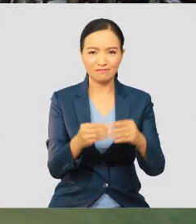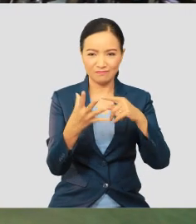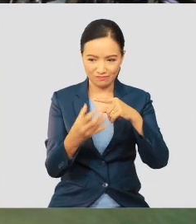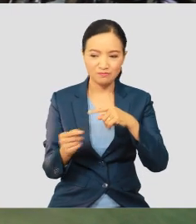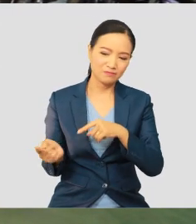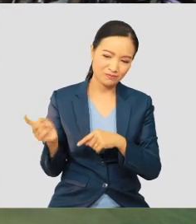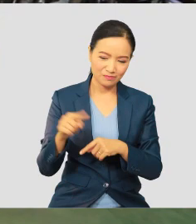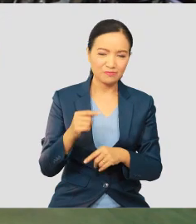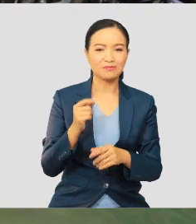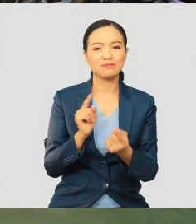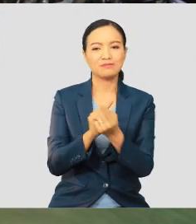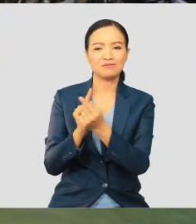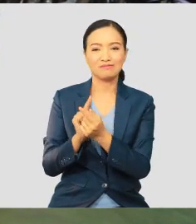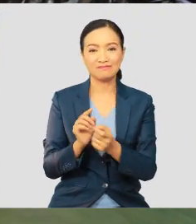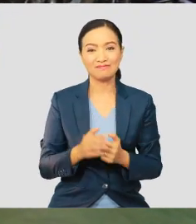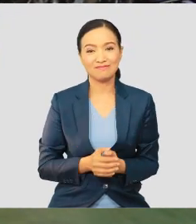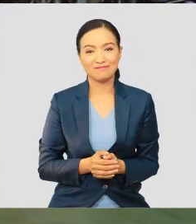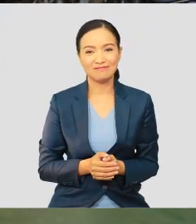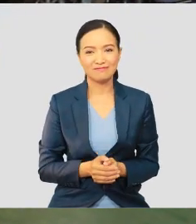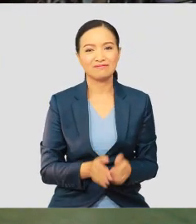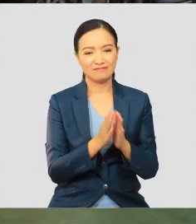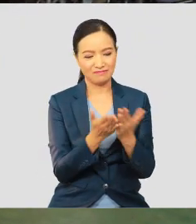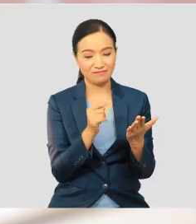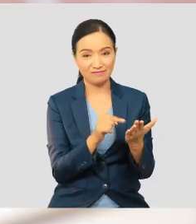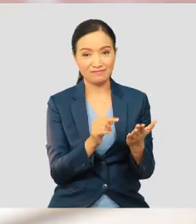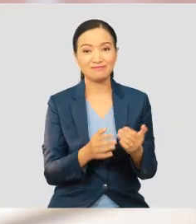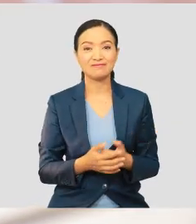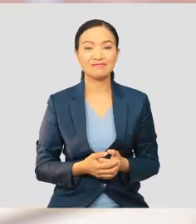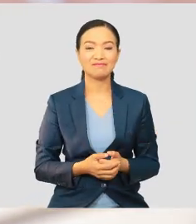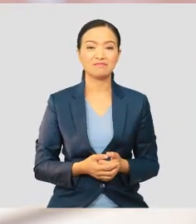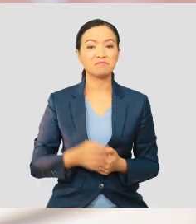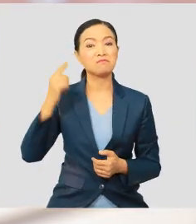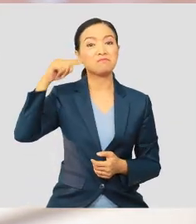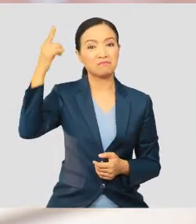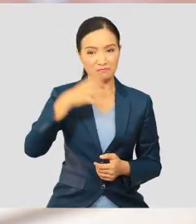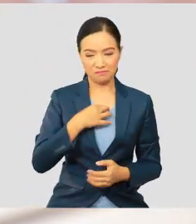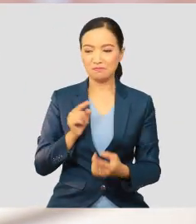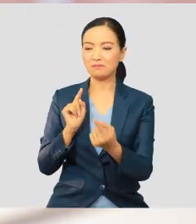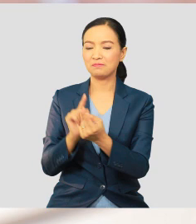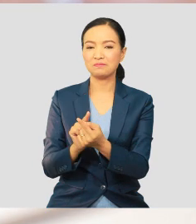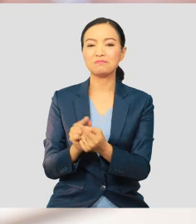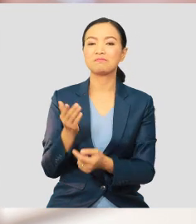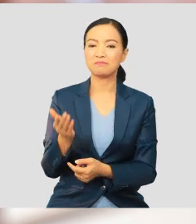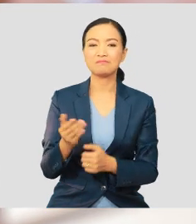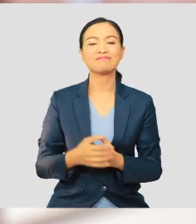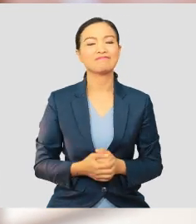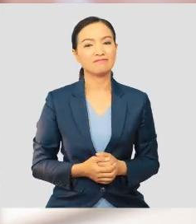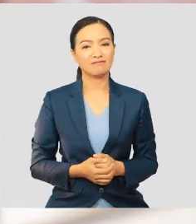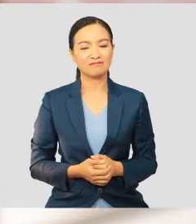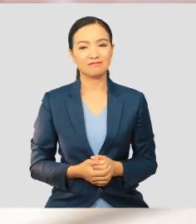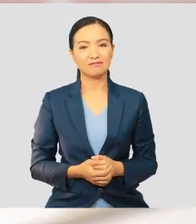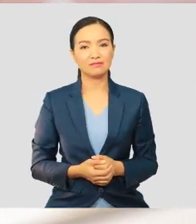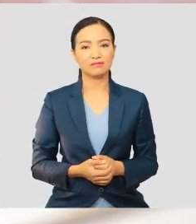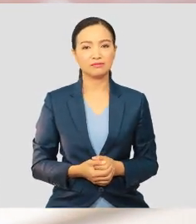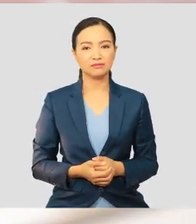ไม่ได้ทำกิจกรรมร่วมกันเน า ะ จากหนังสือเล่มนั้นเขาก็มีความฝันแล้วว่าอยากจะเจอผู้เขียน ใช่ แ